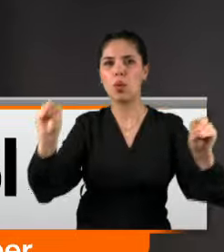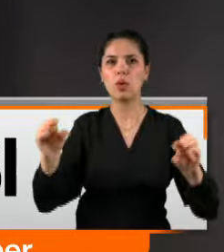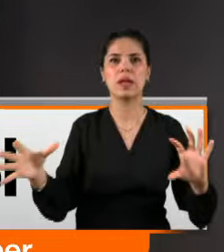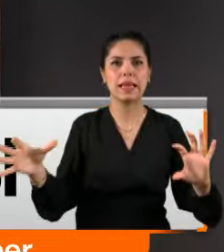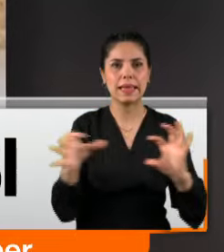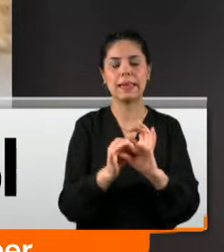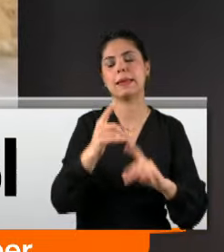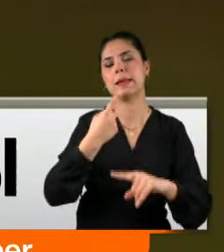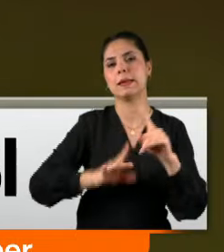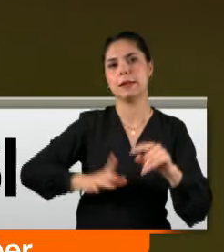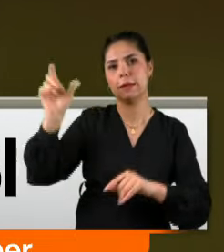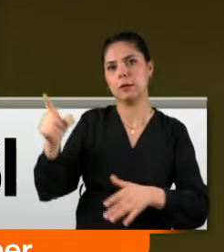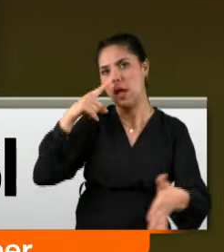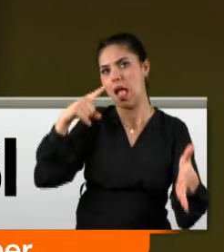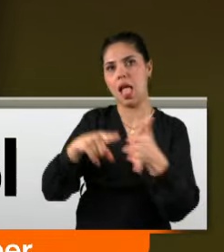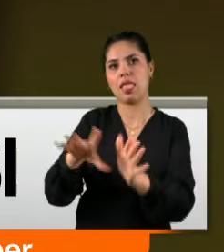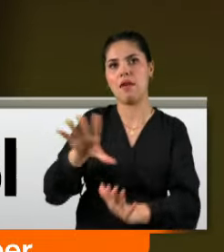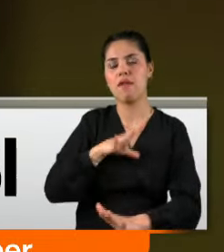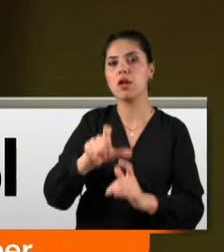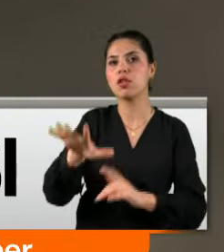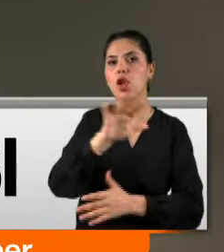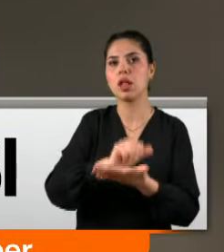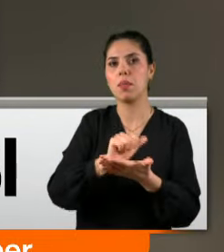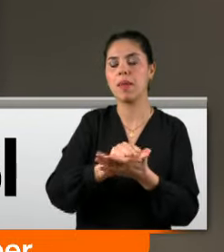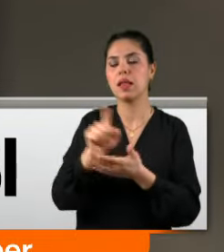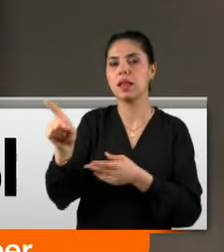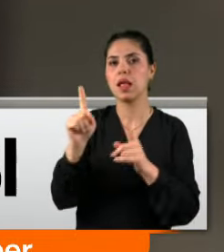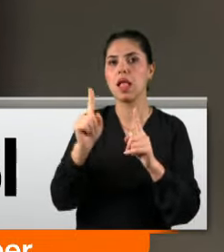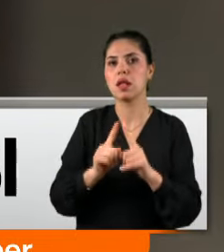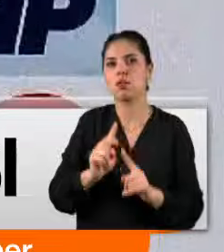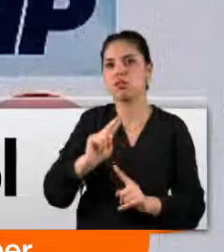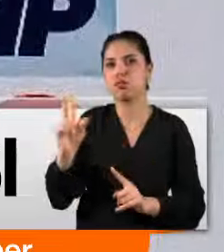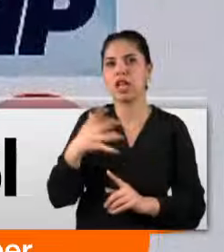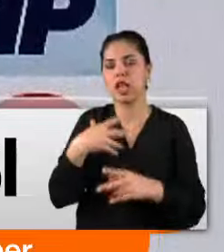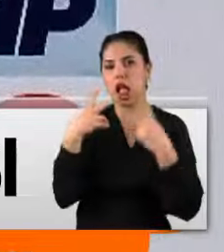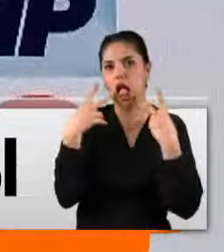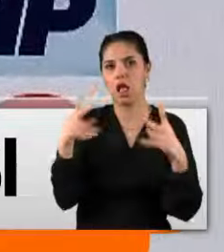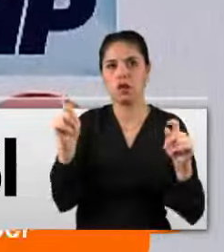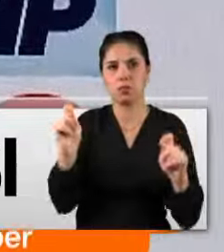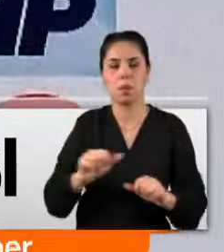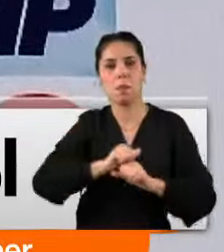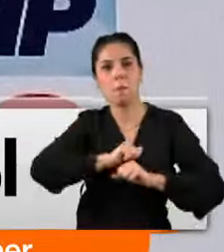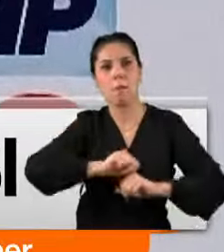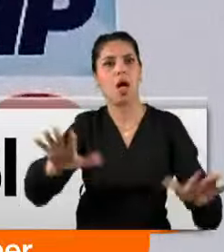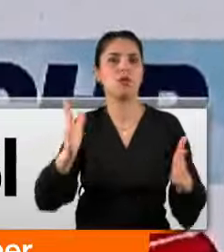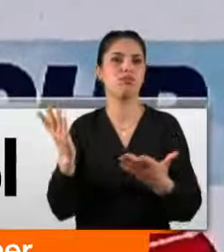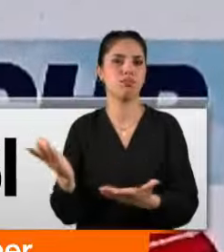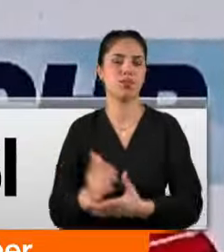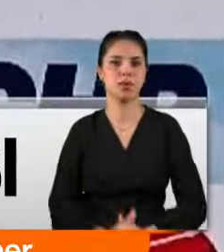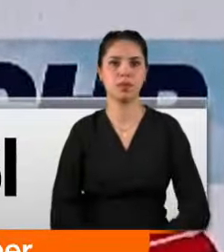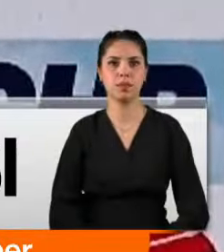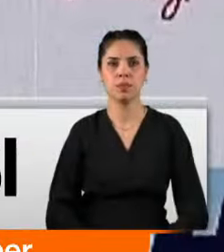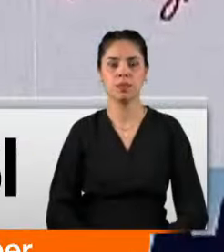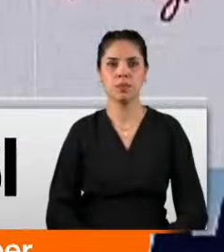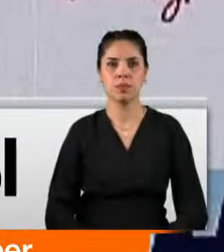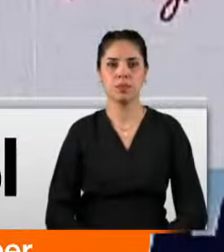konan Kemal Kılıçdaroğlu sosyal medya hesabından açtı ağzını yumdu gözünü. Ateşi ve ihaneti gördük ama